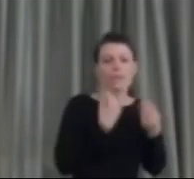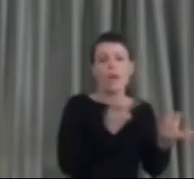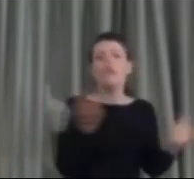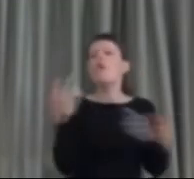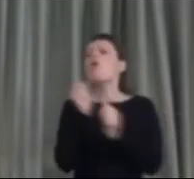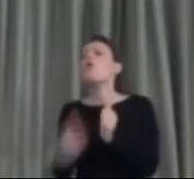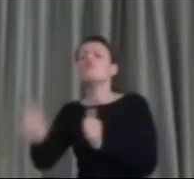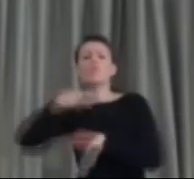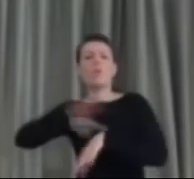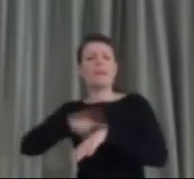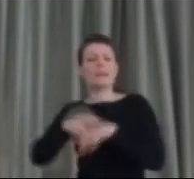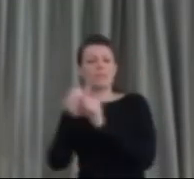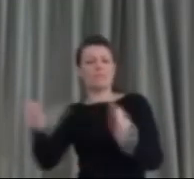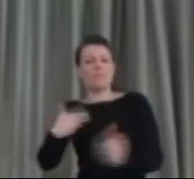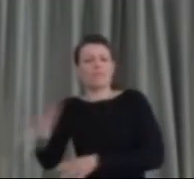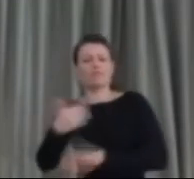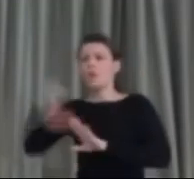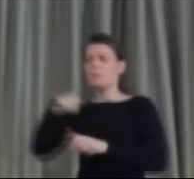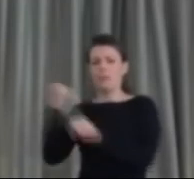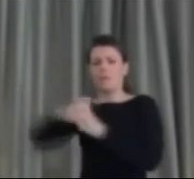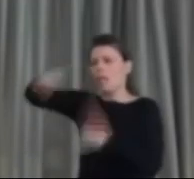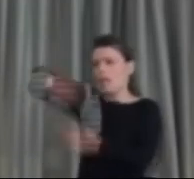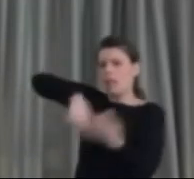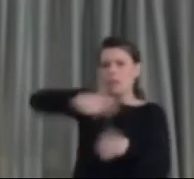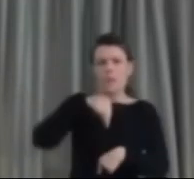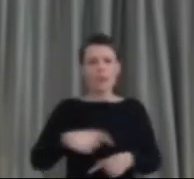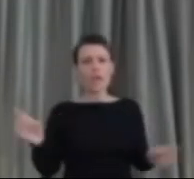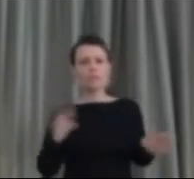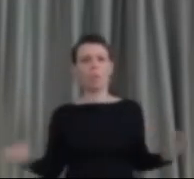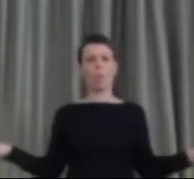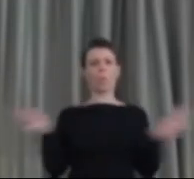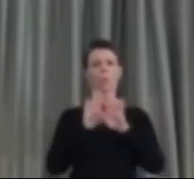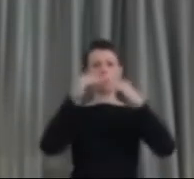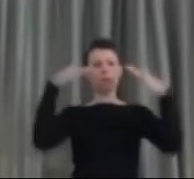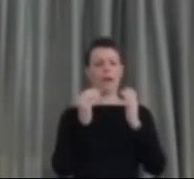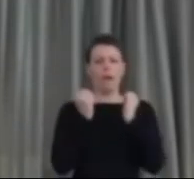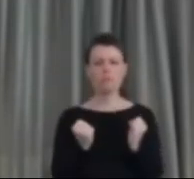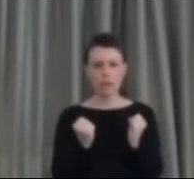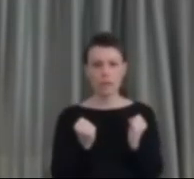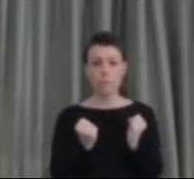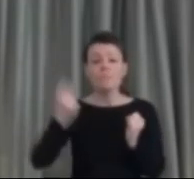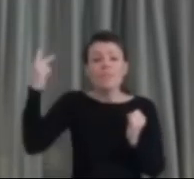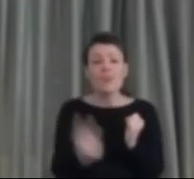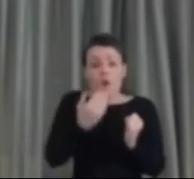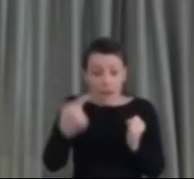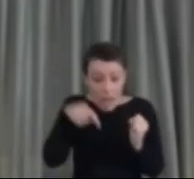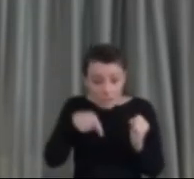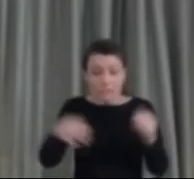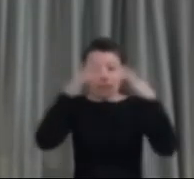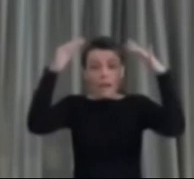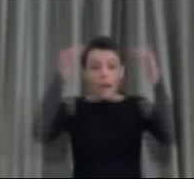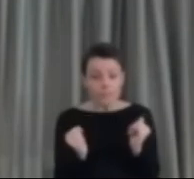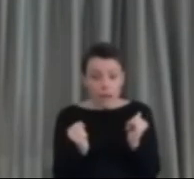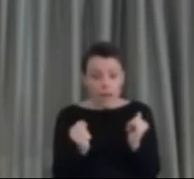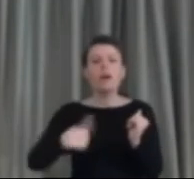casa. Ma guardate che lo stare chiusi in casa è quello che ci ha portato oggi a dire che forse c'è una luce in fondo a